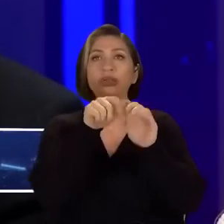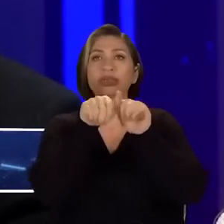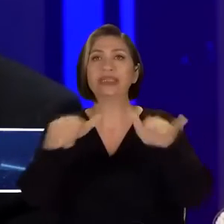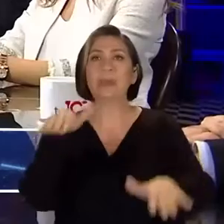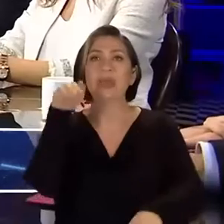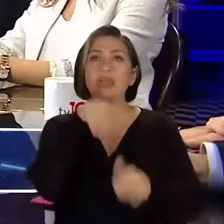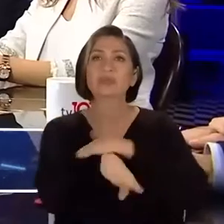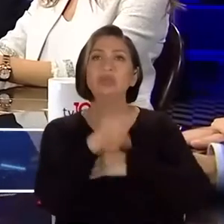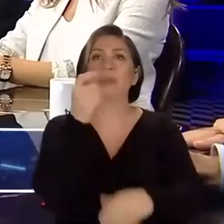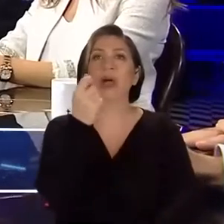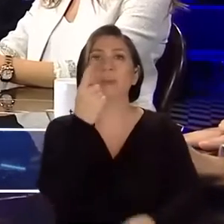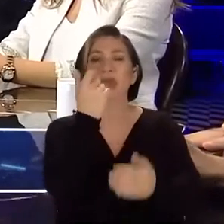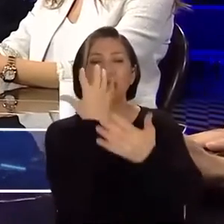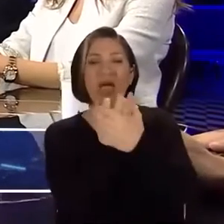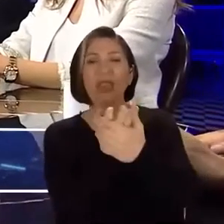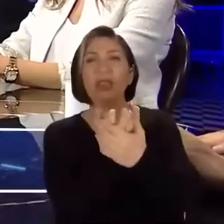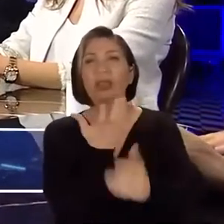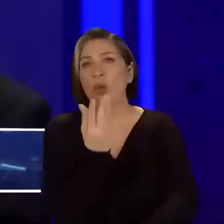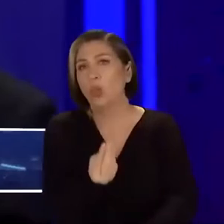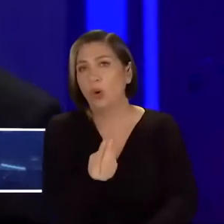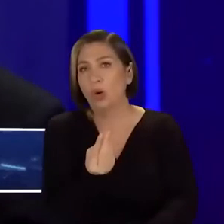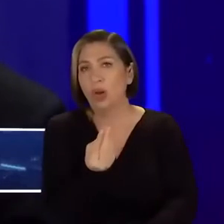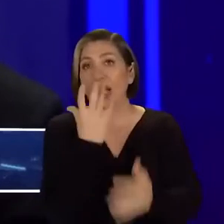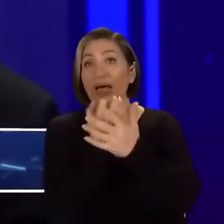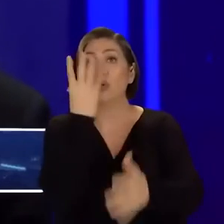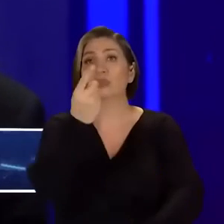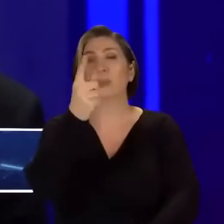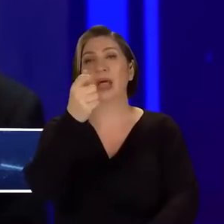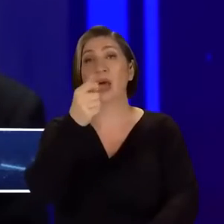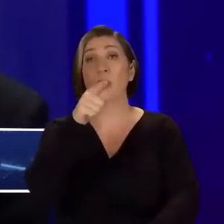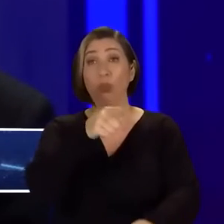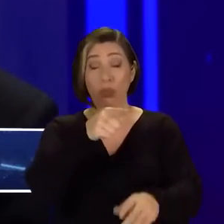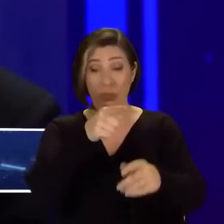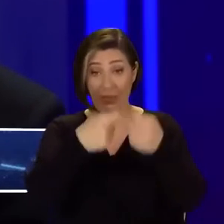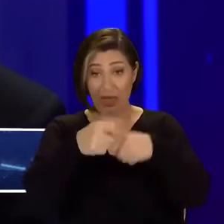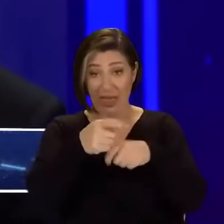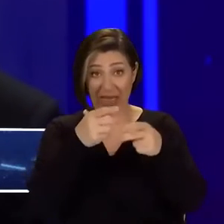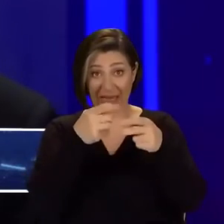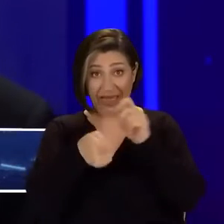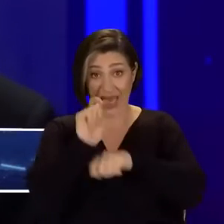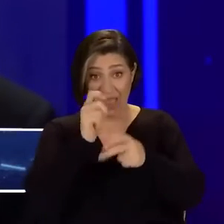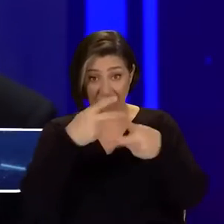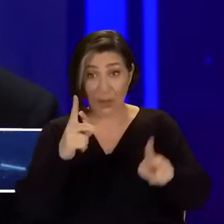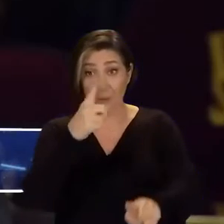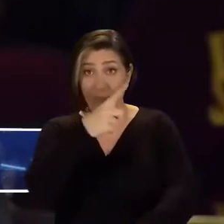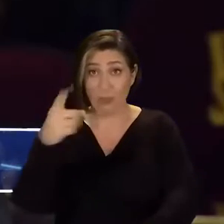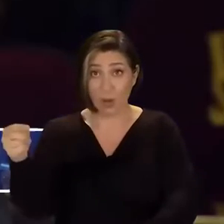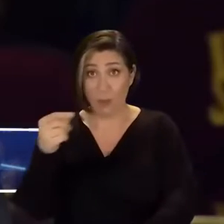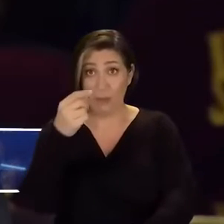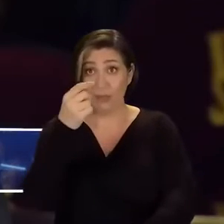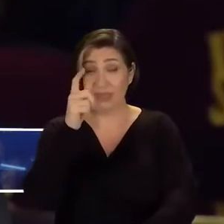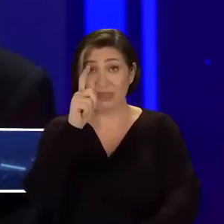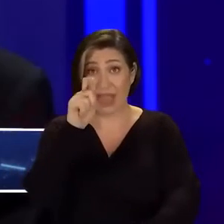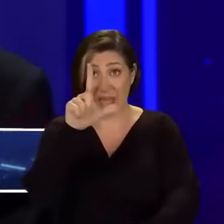sisteme girmiş bir para oluyor. Bir kayıt, bir dijital kayıt. Şu anda banka size bu krediyi açtı diye 1 milyon TL mi